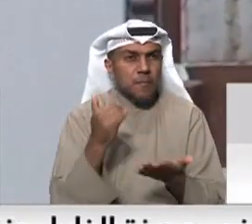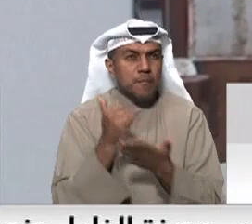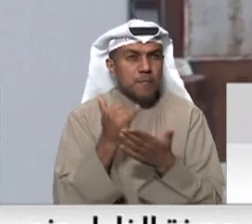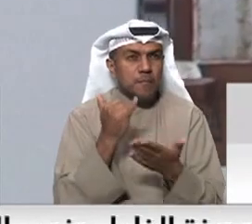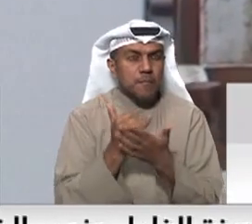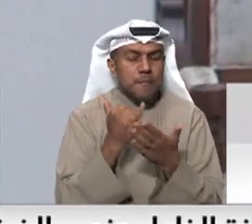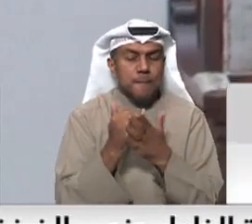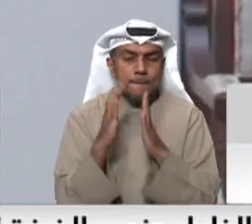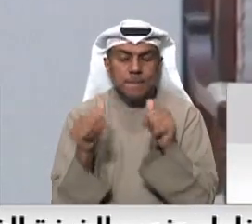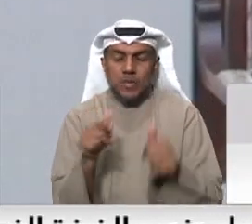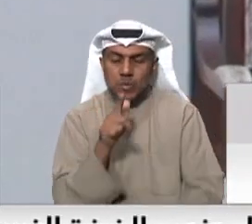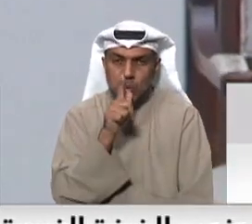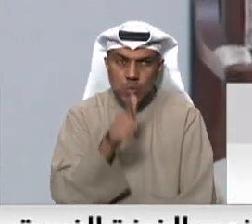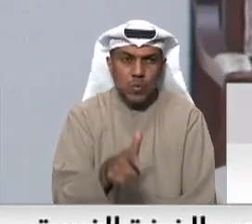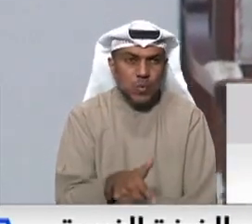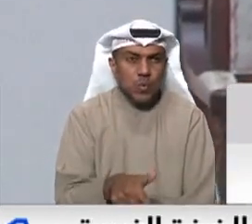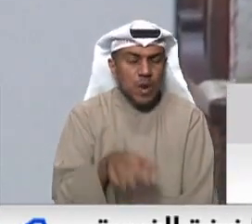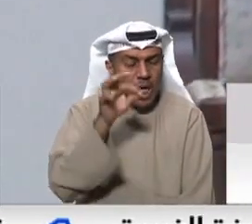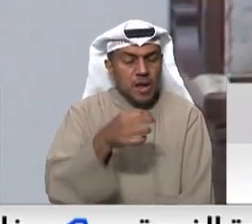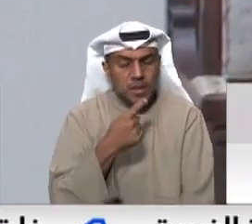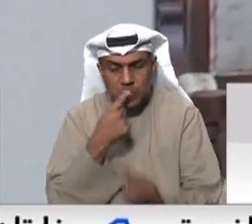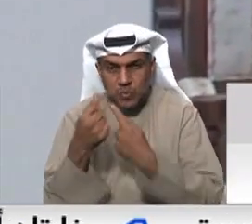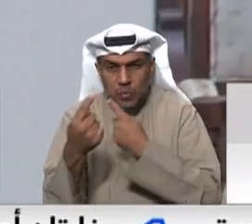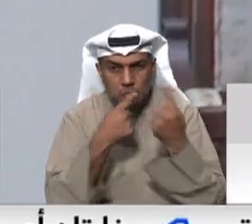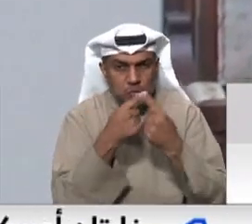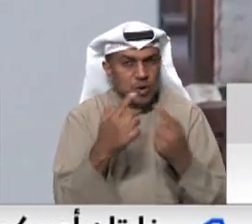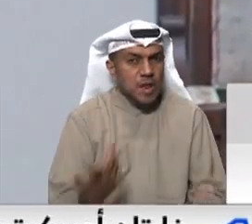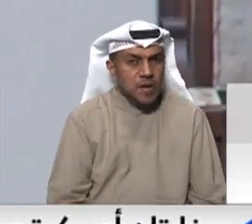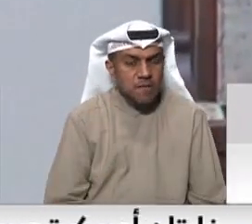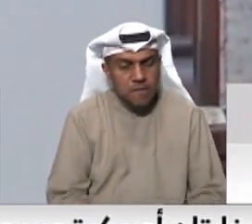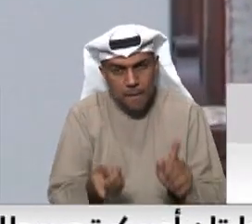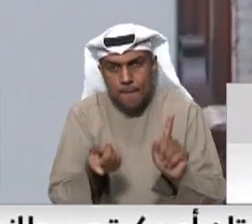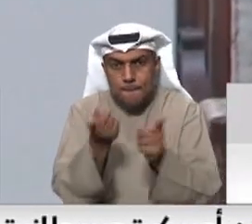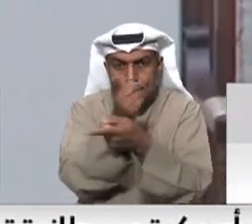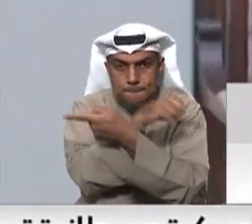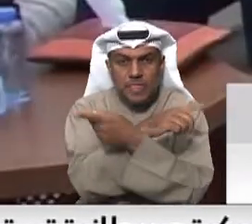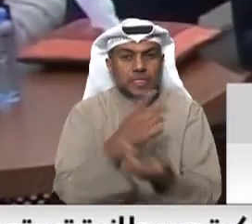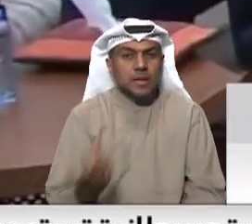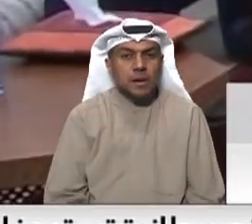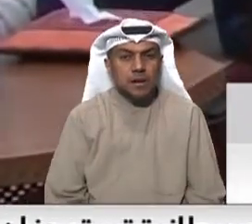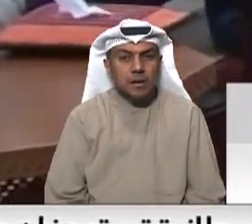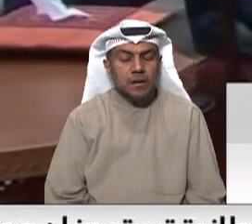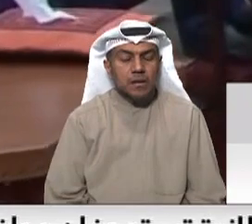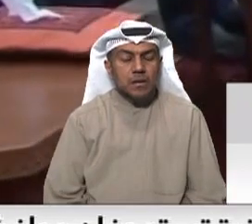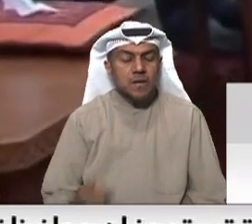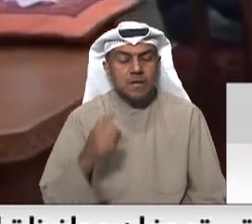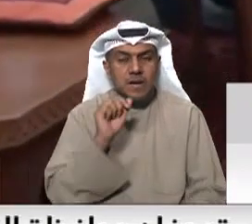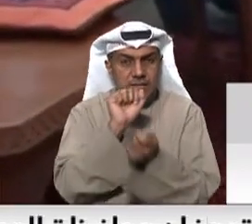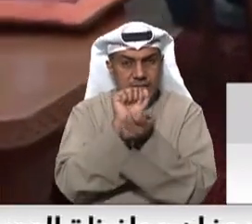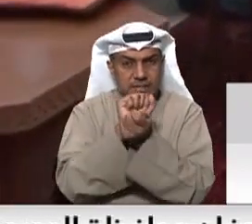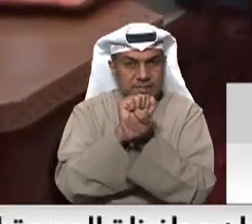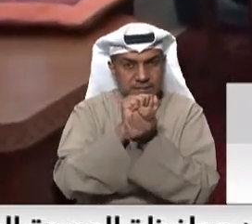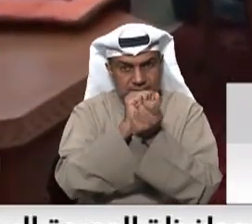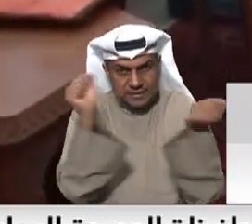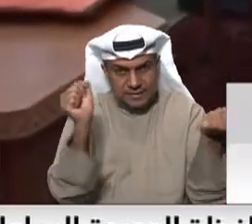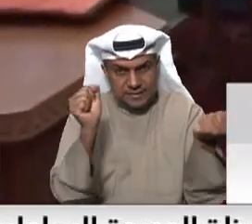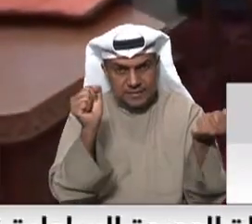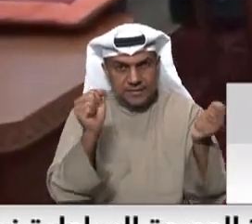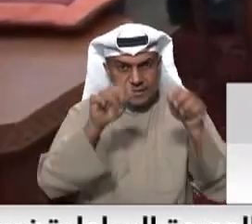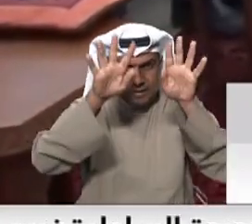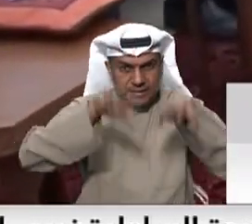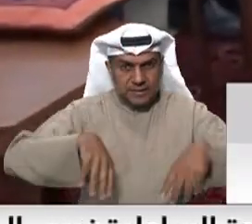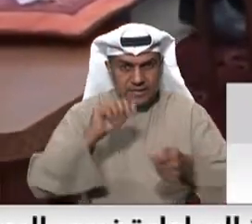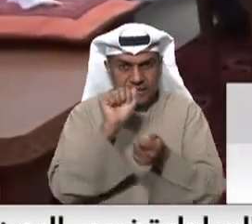المفاوضات ستشمل الحديث عن صفقه لتبادل الاسرى والمحتجزين وتاتي الجهود المصريه